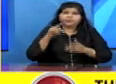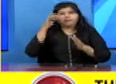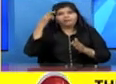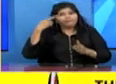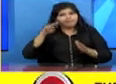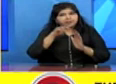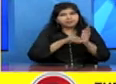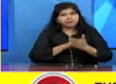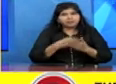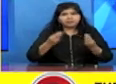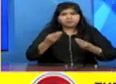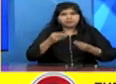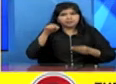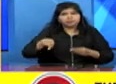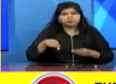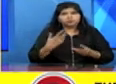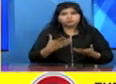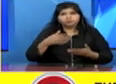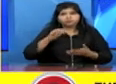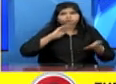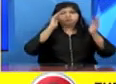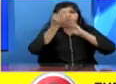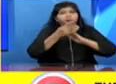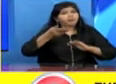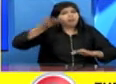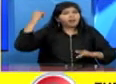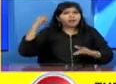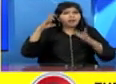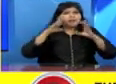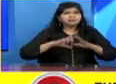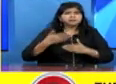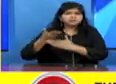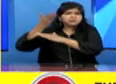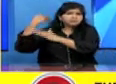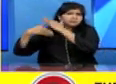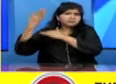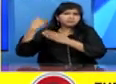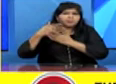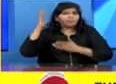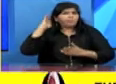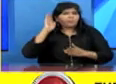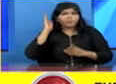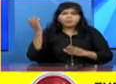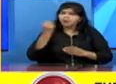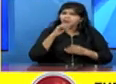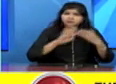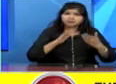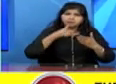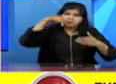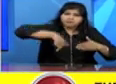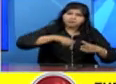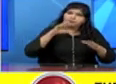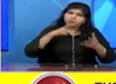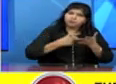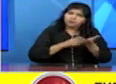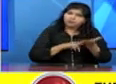भी ऐसे हैं जो दुनिया के इतिहास में कभी देखने और सुनने को नहीं मिले। कोरोना को